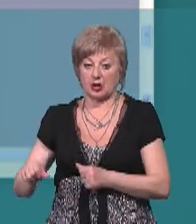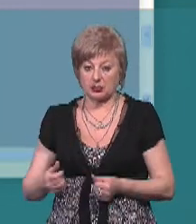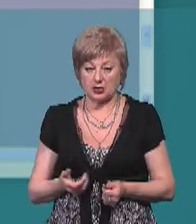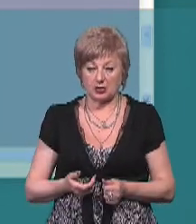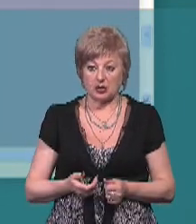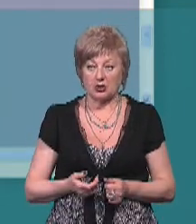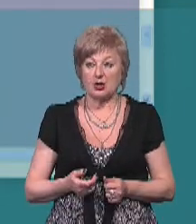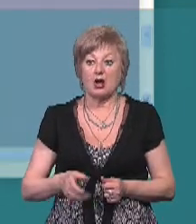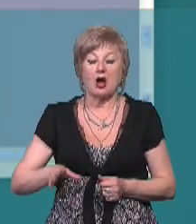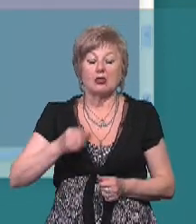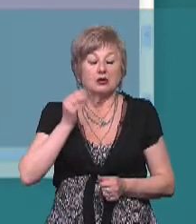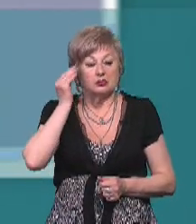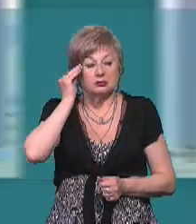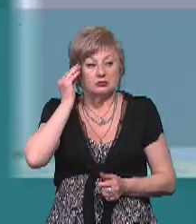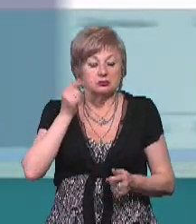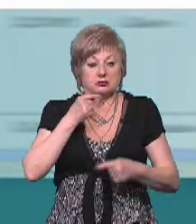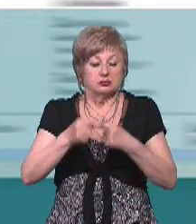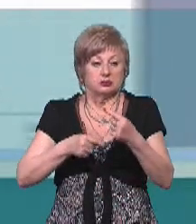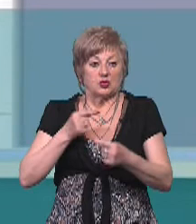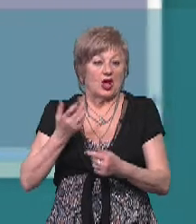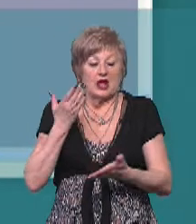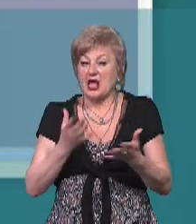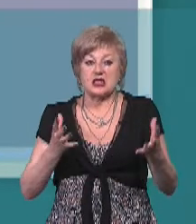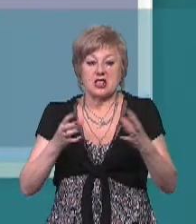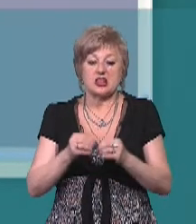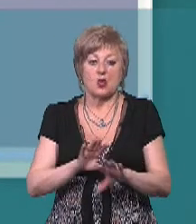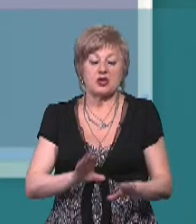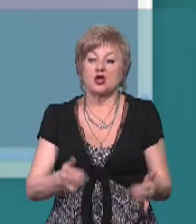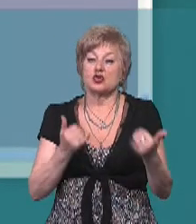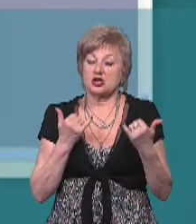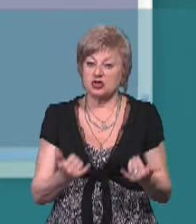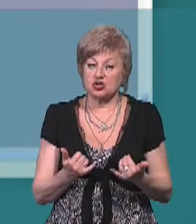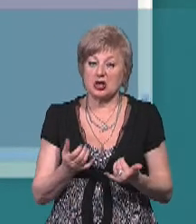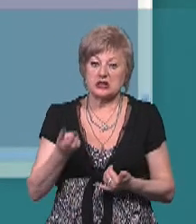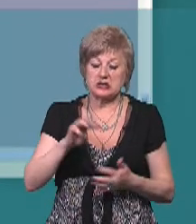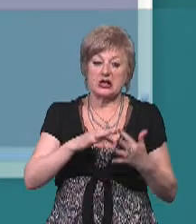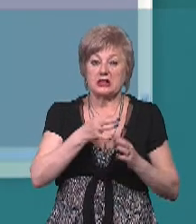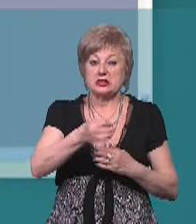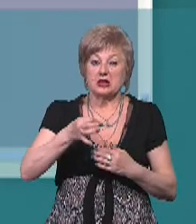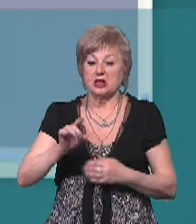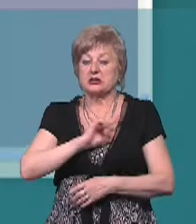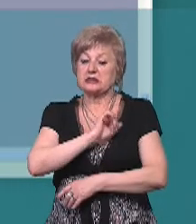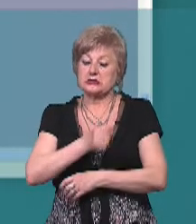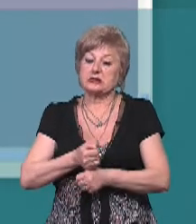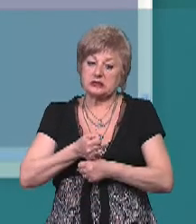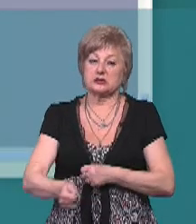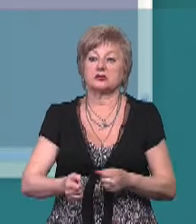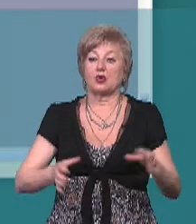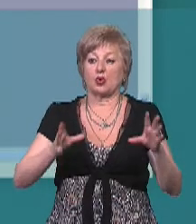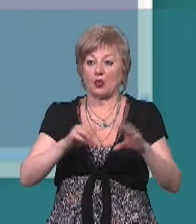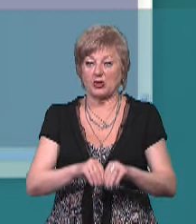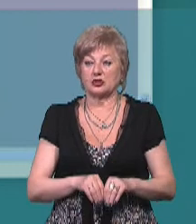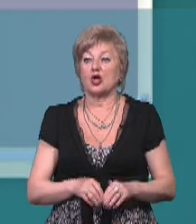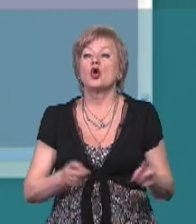ці думки пішли про те, що якщо вони не об'єднаються зараз, ці три селища, то їх приєднають примусово до Запоріжжя? Ну, потрібні